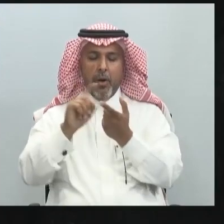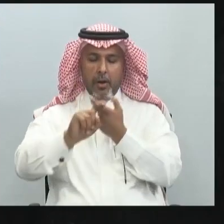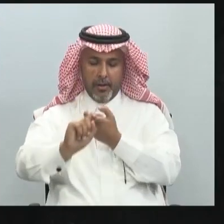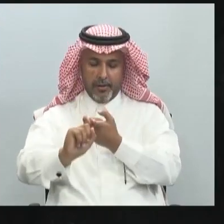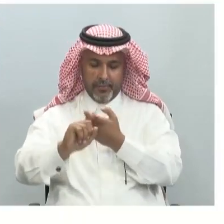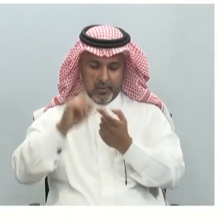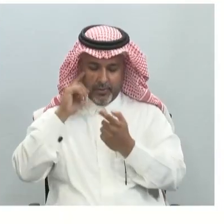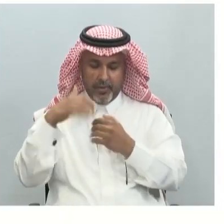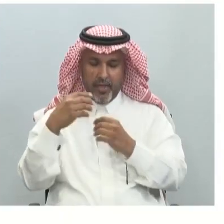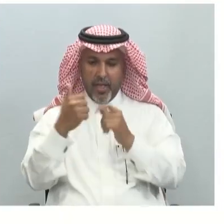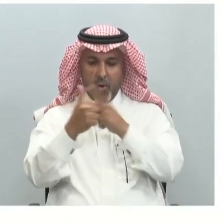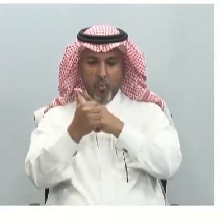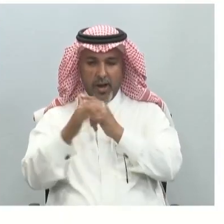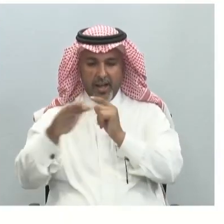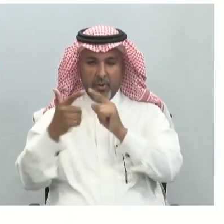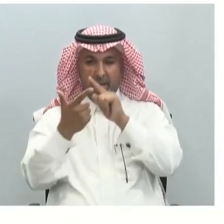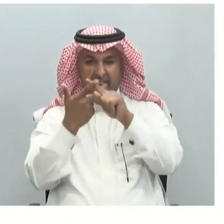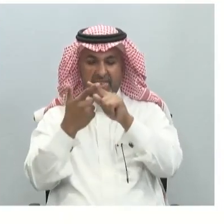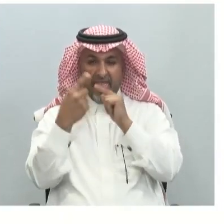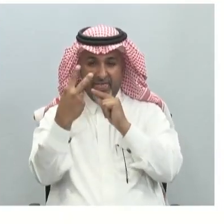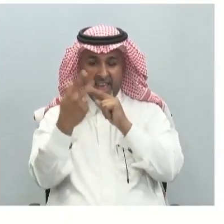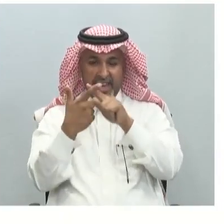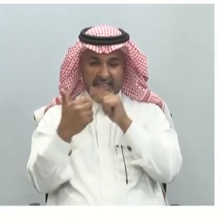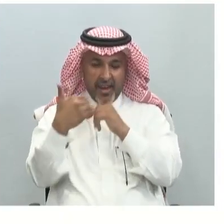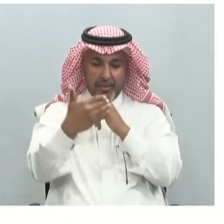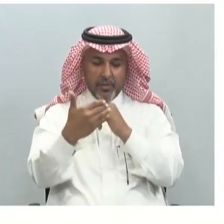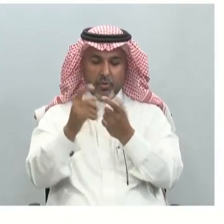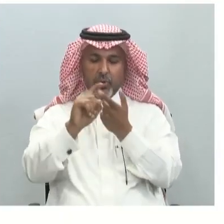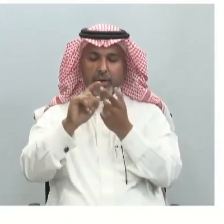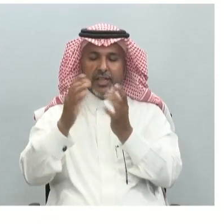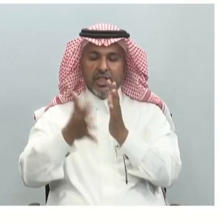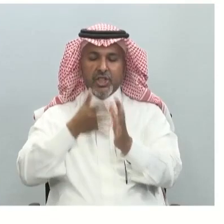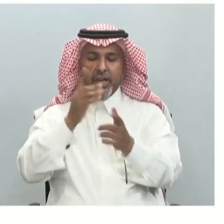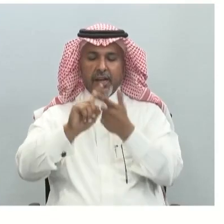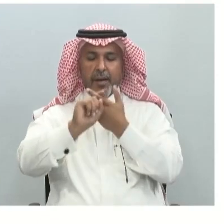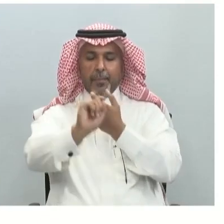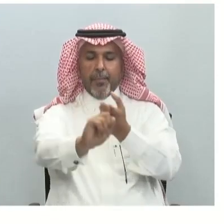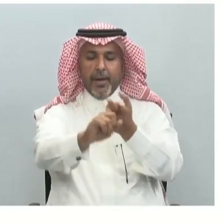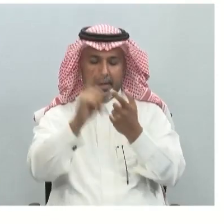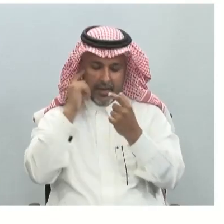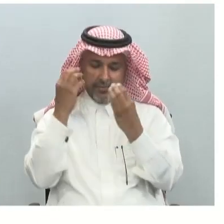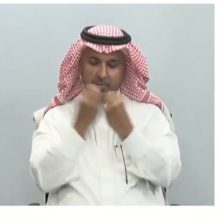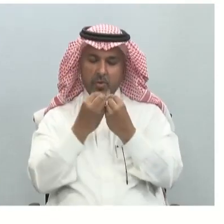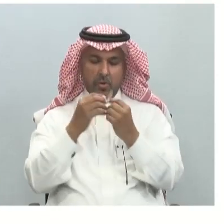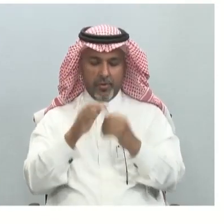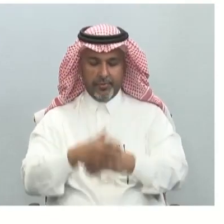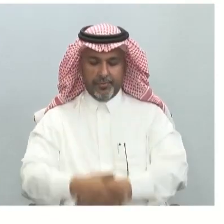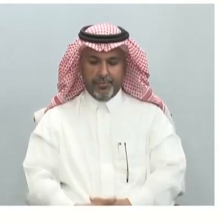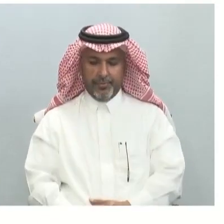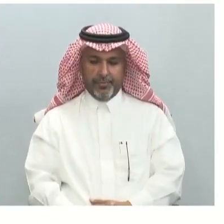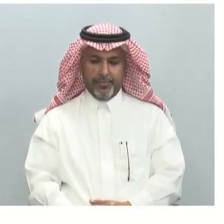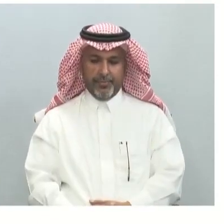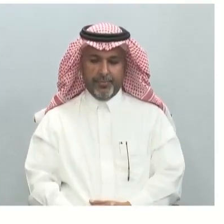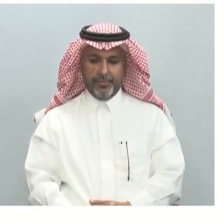الثاني الدليل اننا نستطيع كتابه الحدود هذا الحد الاول الحال وهذا الحد الثاني زائد الحد الثالث مهما كانت